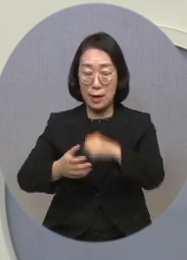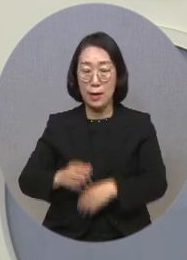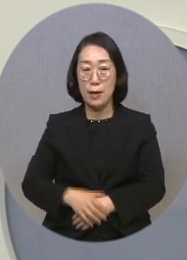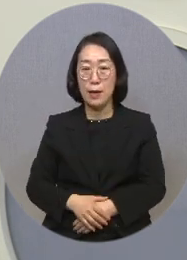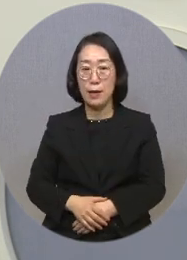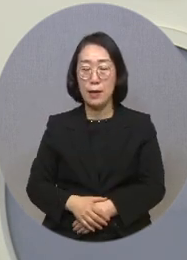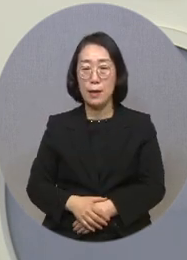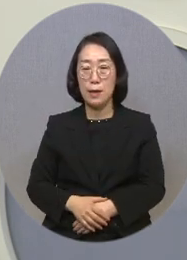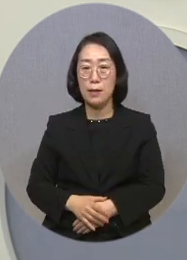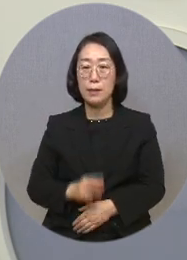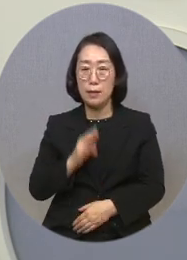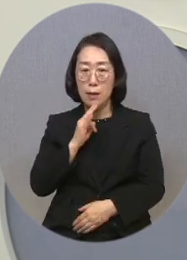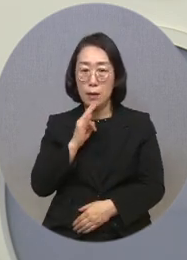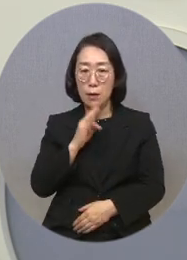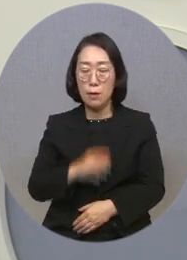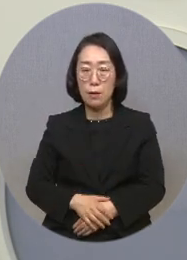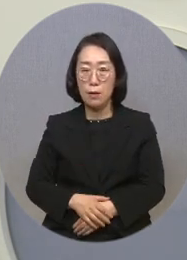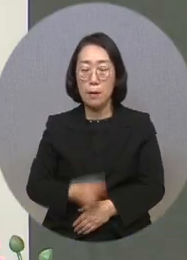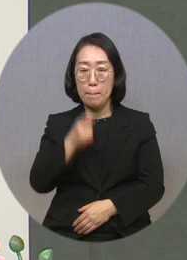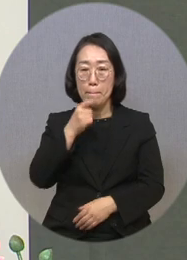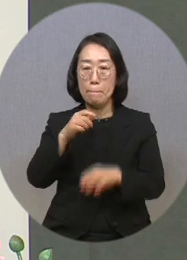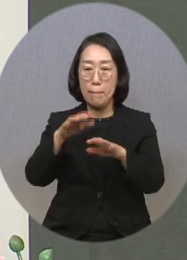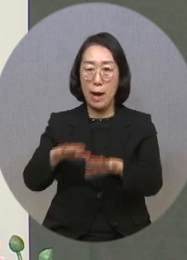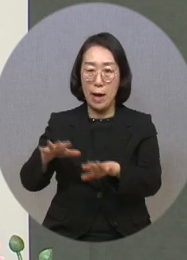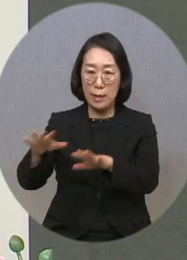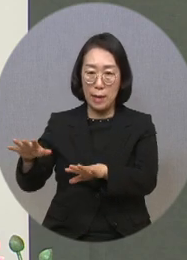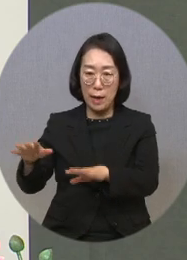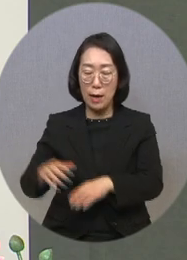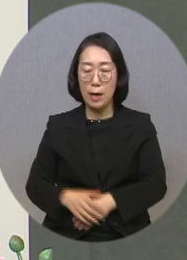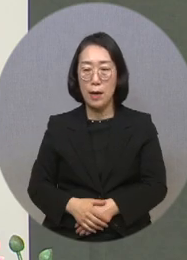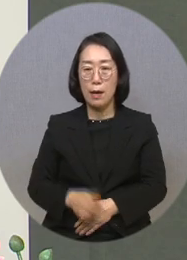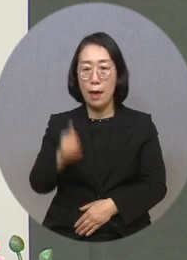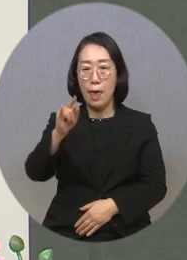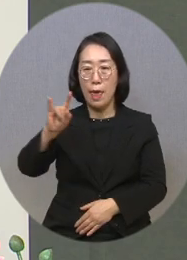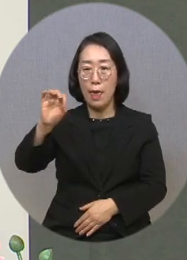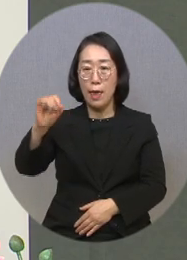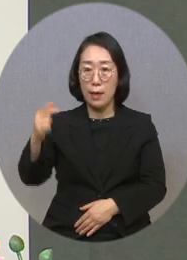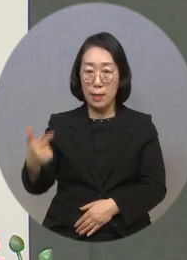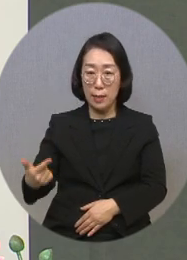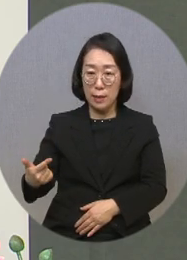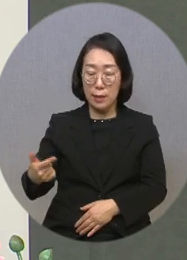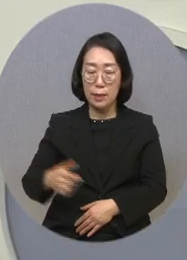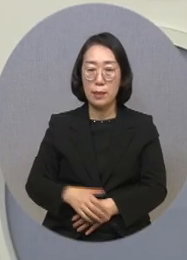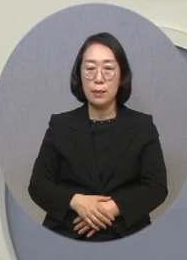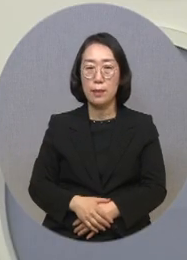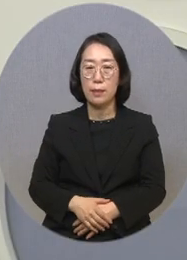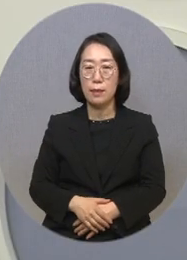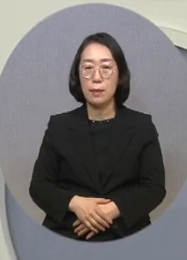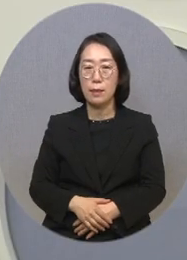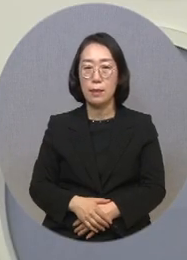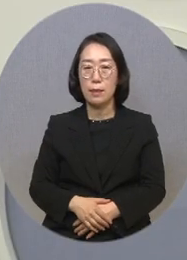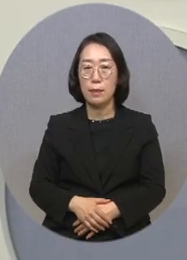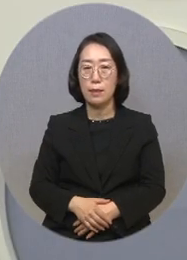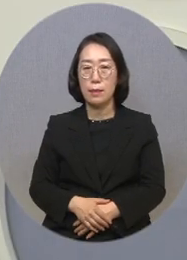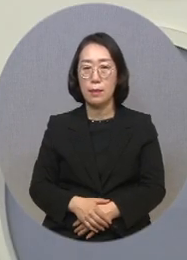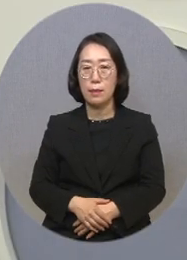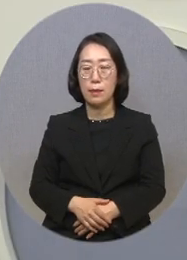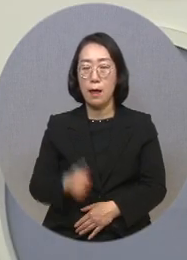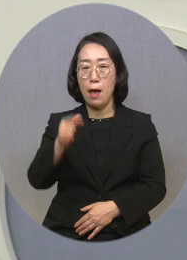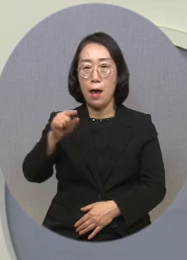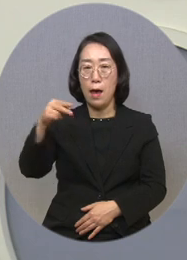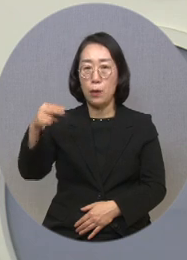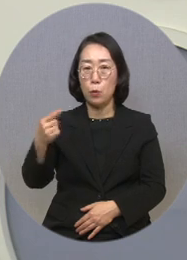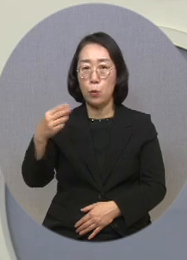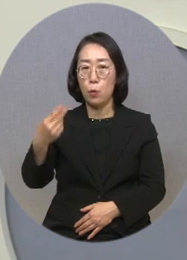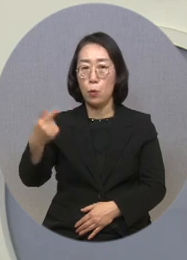네. 그 해인이라는 게 바다 해자예요. 예. 원래 해인이라는 것은 주역에서 하도 낙서